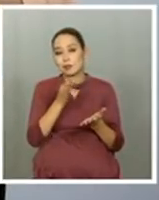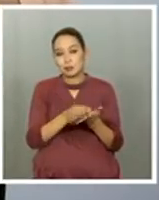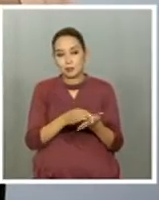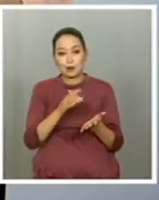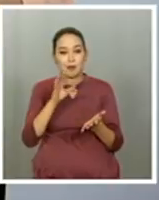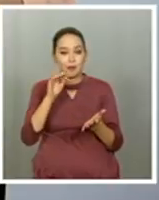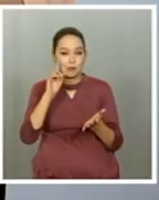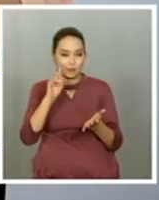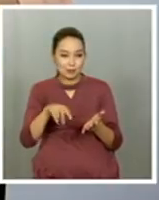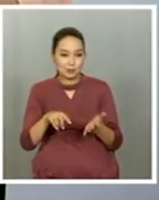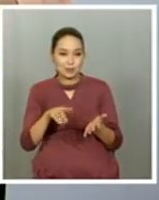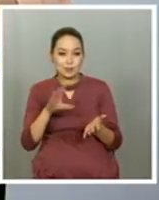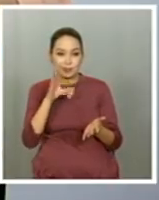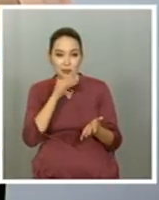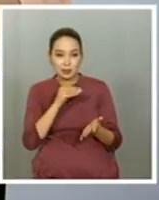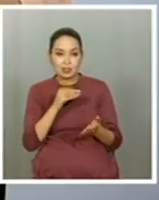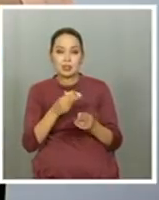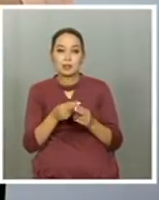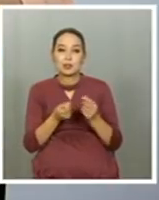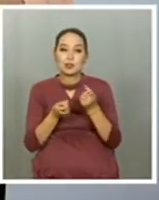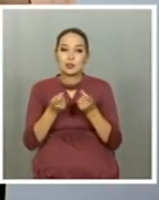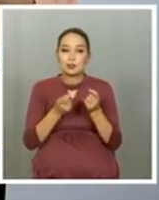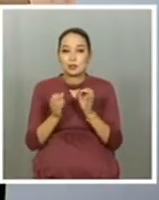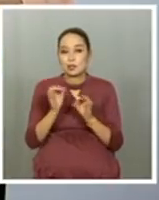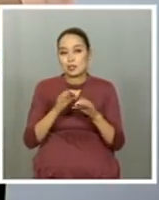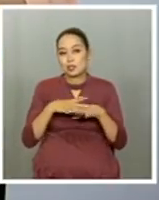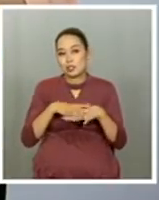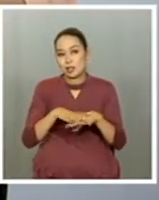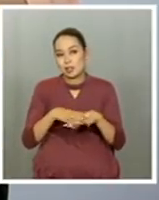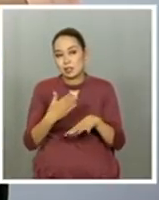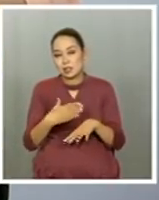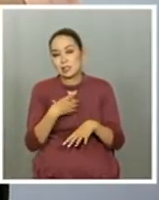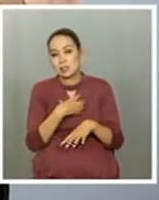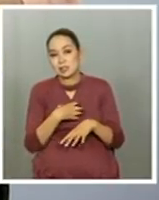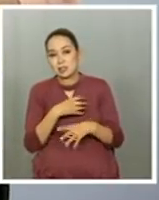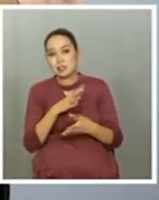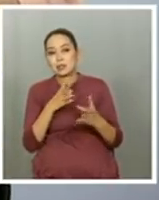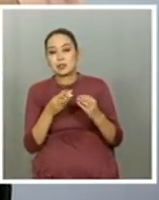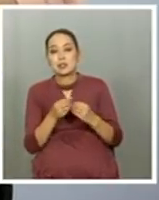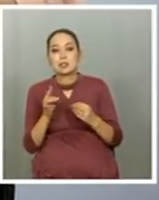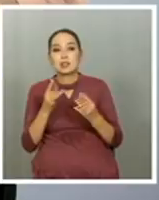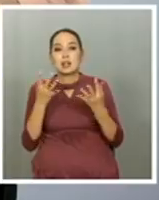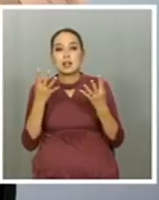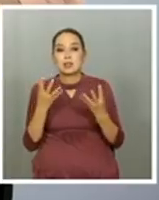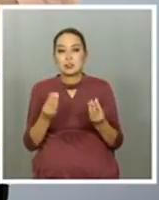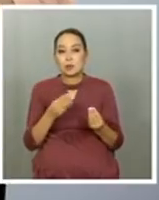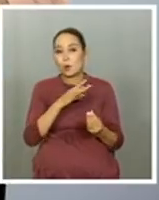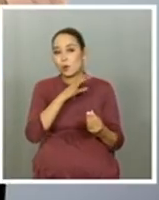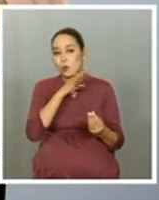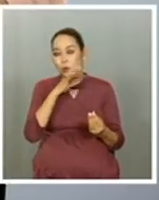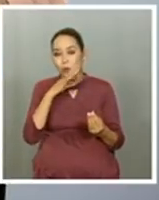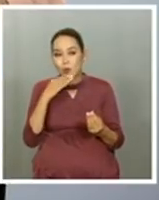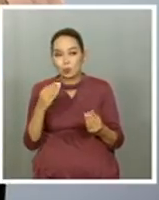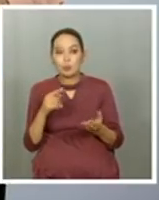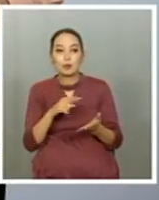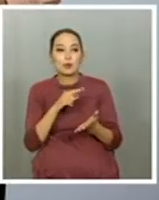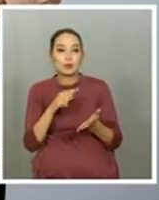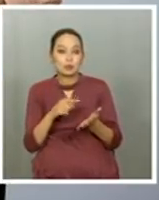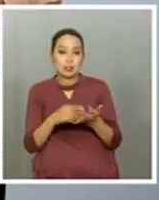Олай болса, ұсақ жасушалардың негізгі сызықтық өлшемін өлшеу кезінде көп деген сұрақтарды бүгінгі